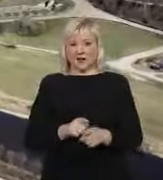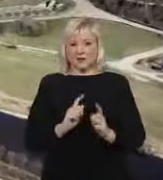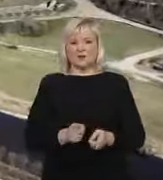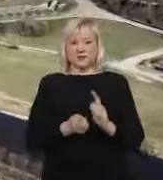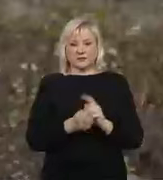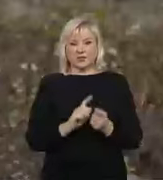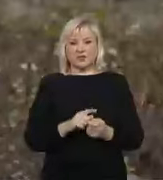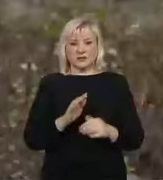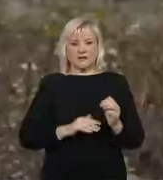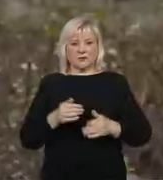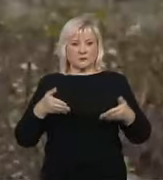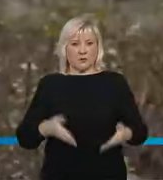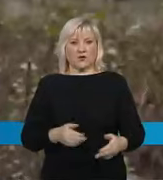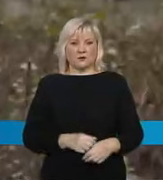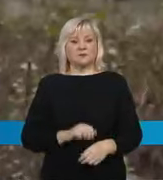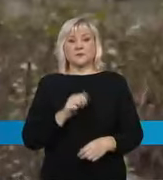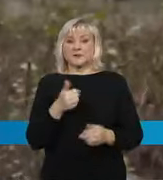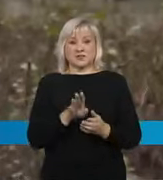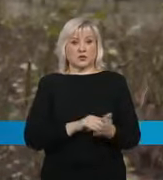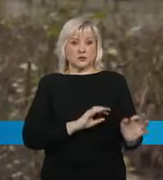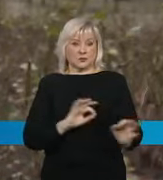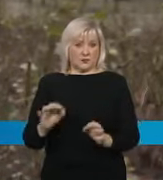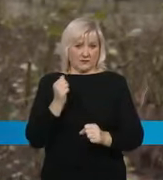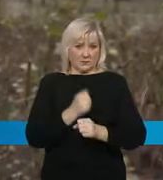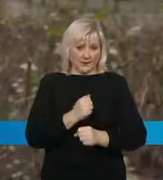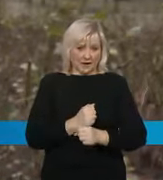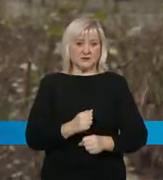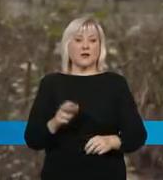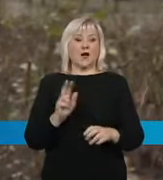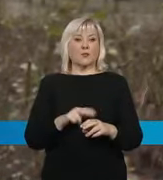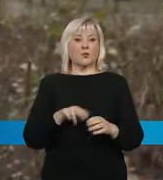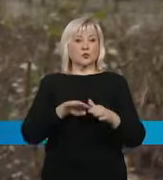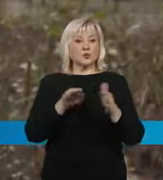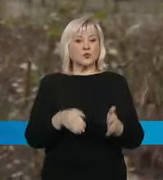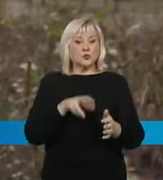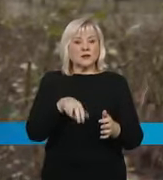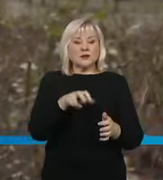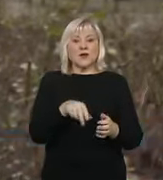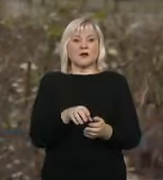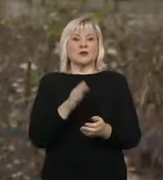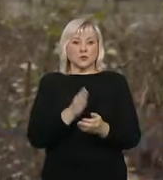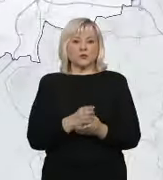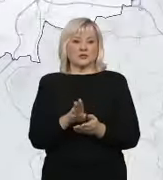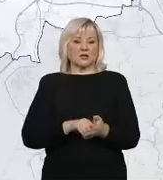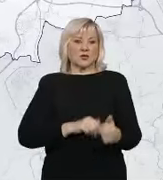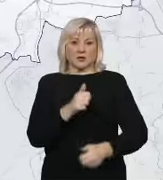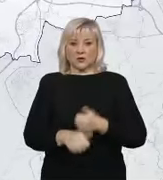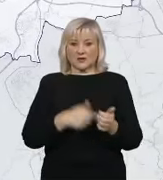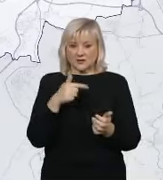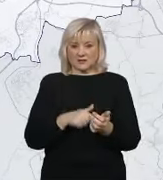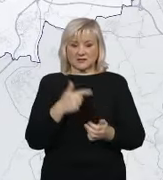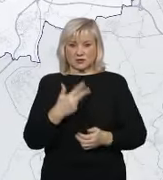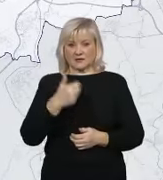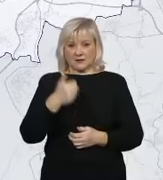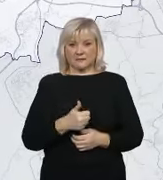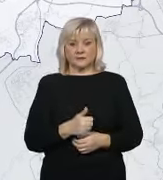stavebního povolení. Začne se přípravnými pracemi a samotné ražení toho tunelu by mělo pak odstartovat v roce